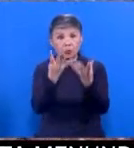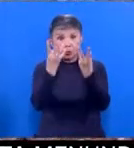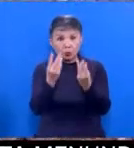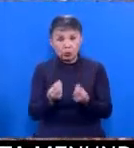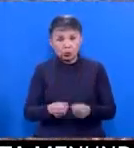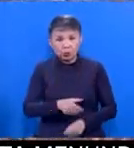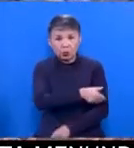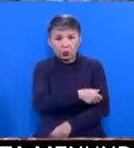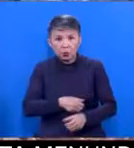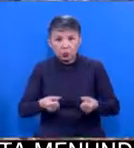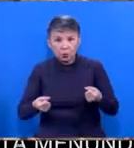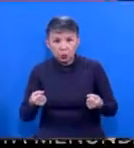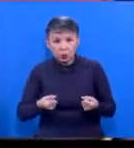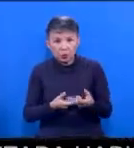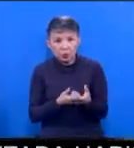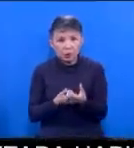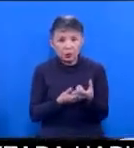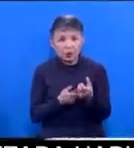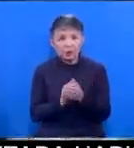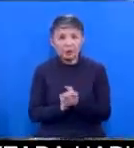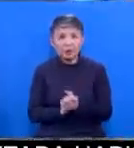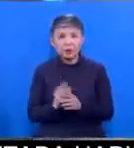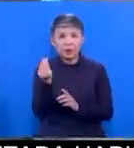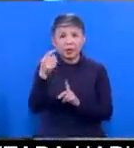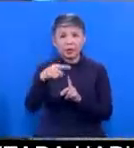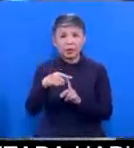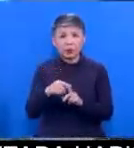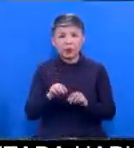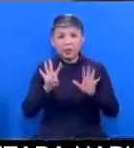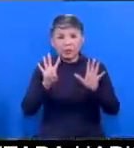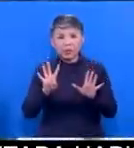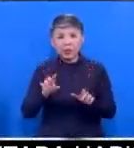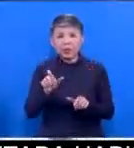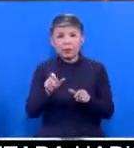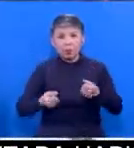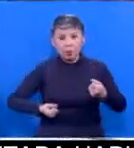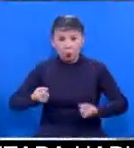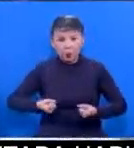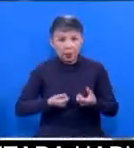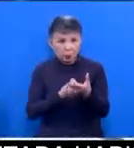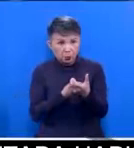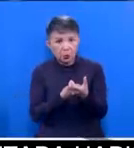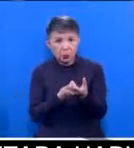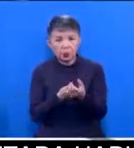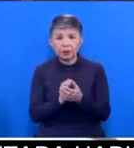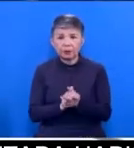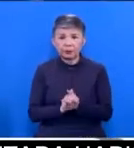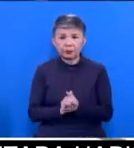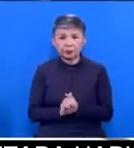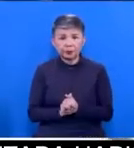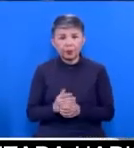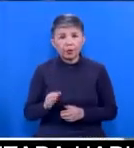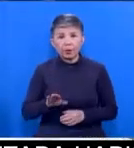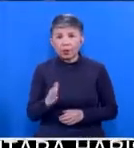setelah Sudin Penanggulangan Kebakaran dan Penyelamatan Jakarta Timur mengerahkan 9 unit mobil pemadam kebakaran ke lokasi kejadian. Tidak ada